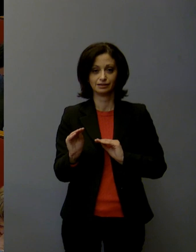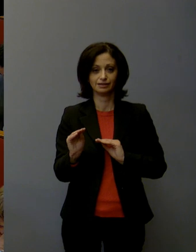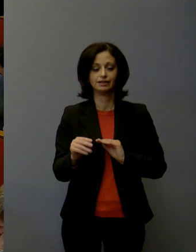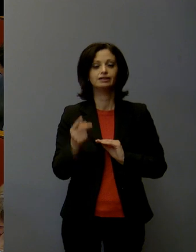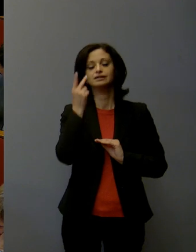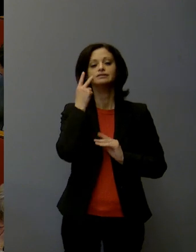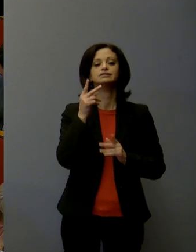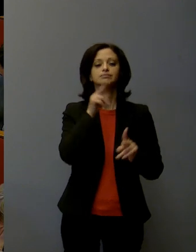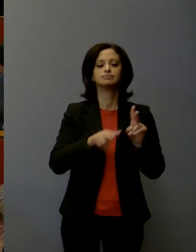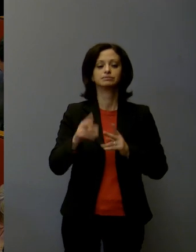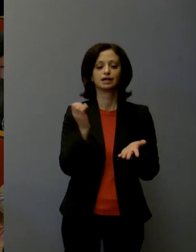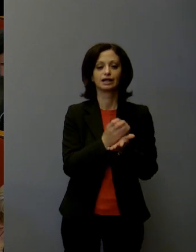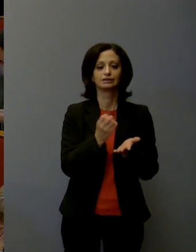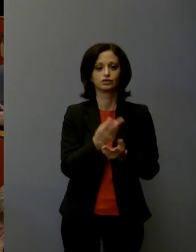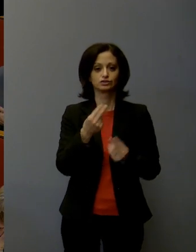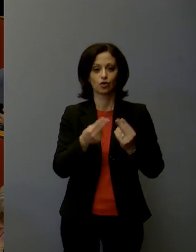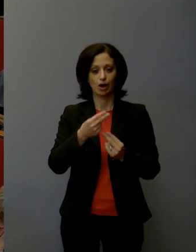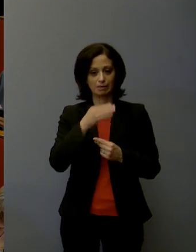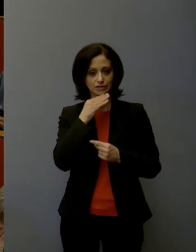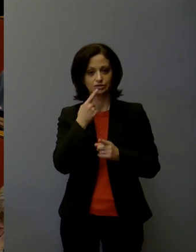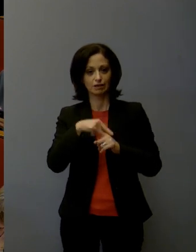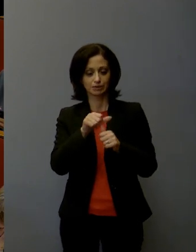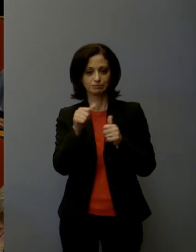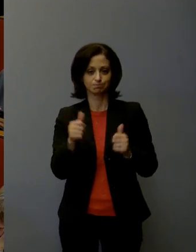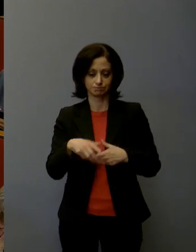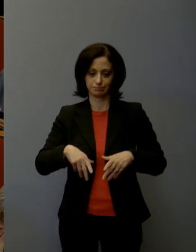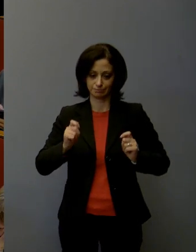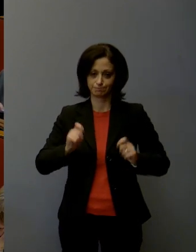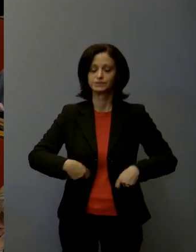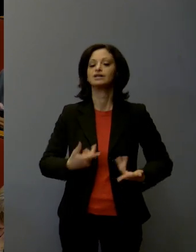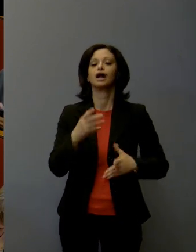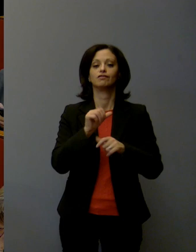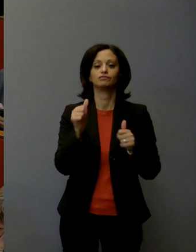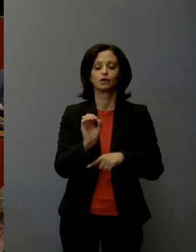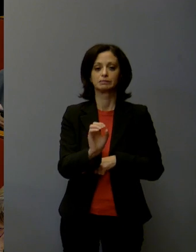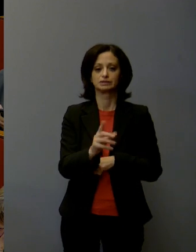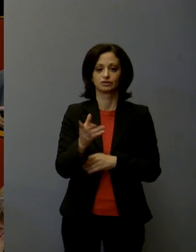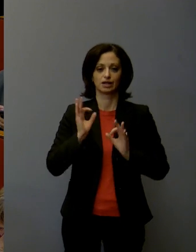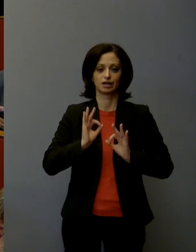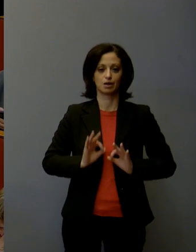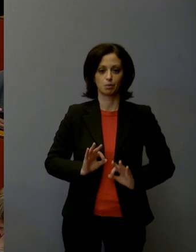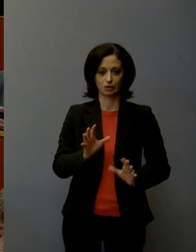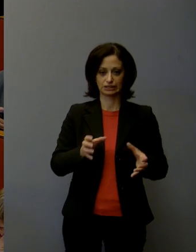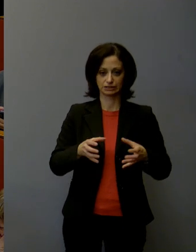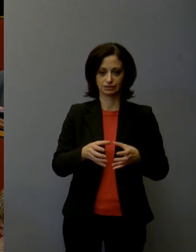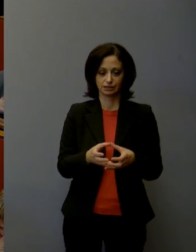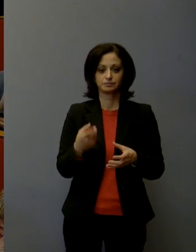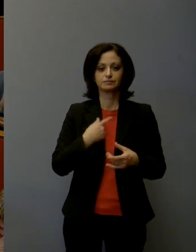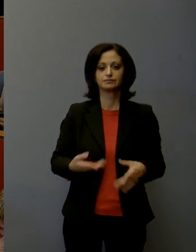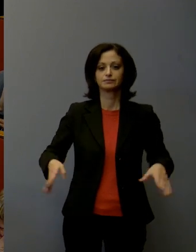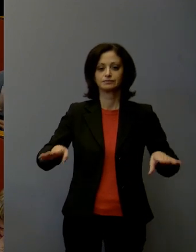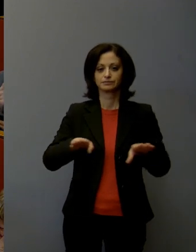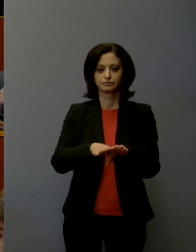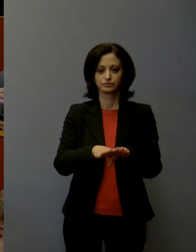riferiscano le risorse economiche necessarie proprio per attivare questo tipo di formazione rivolto chiaramente al corpo di Polizia e chiudo dicendo chiaramente